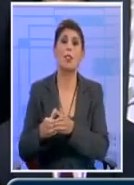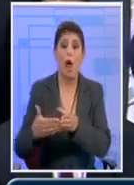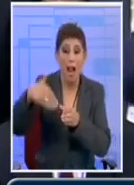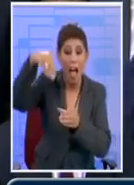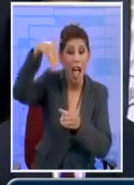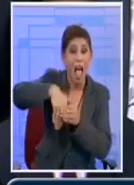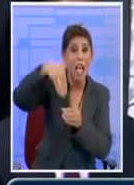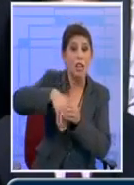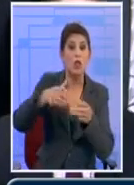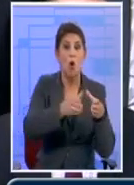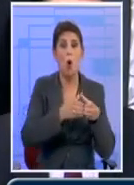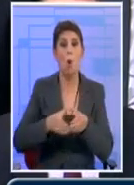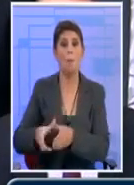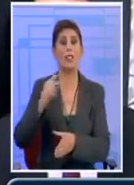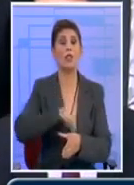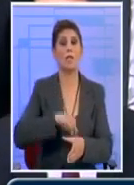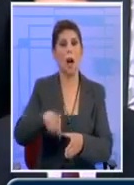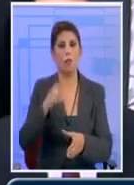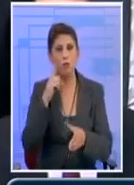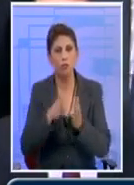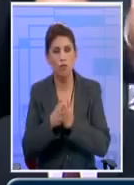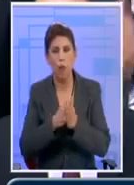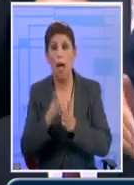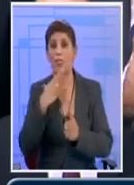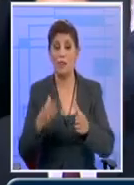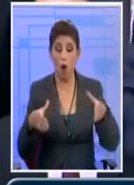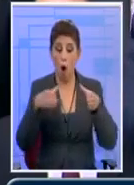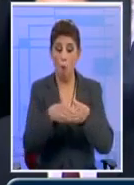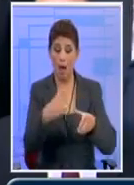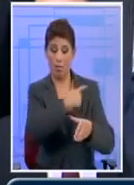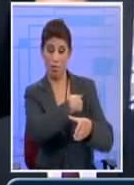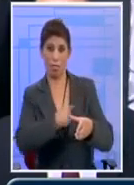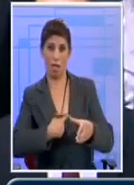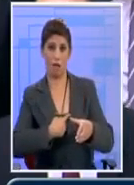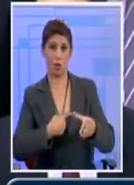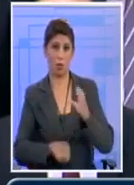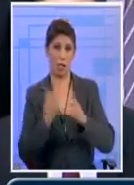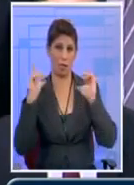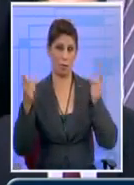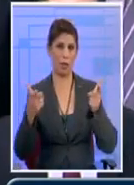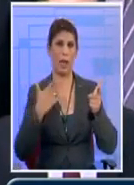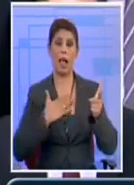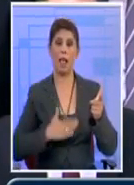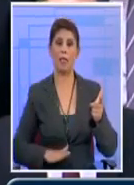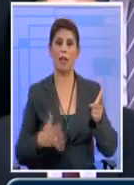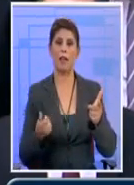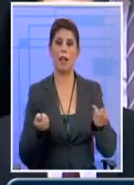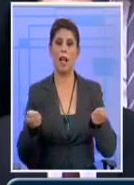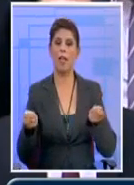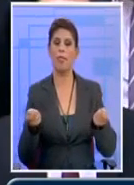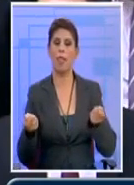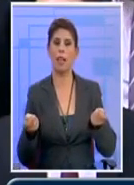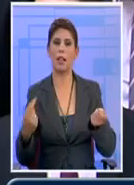εσωκομματικό της συμφέρον. Δηλαδή, η ομάδα της ηγεσίας της Νέας Δημοκρατίας να έχει μια